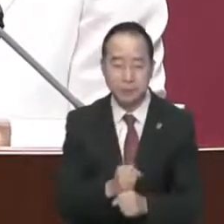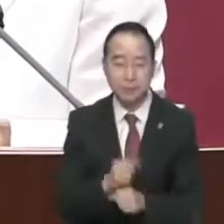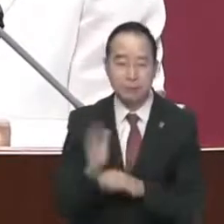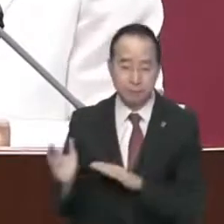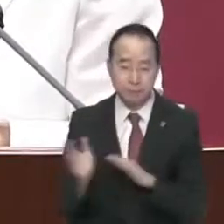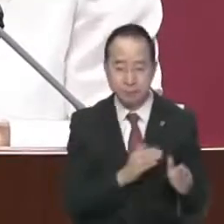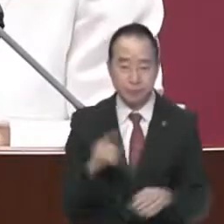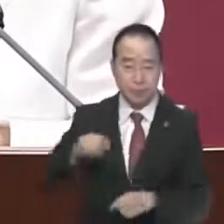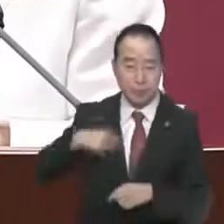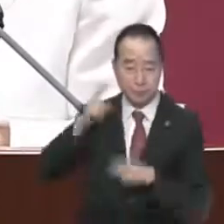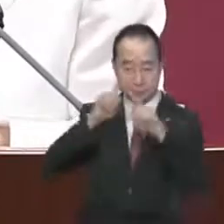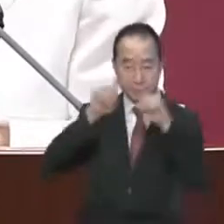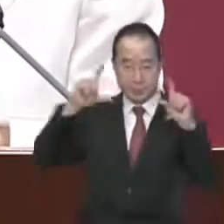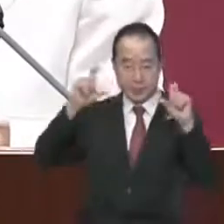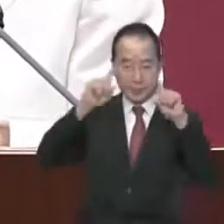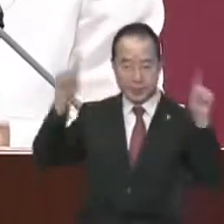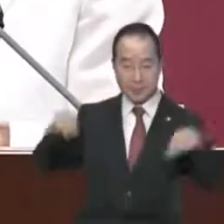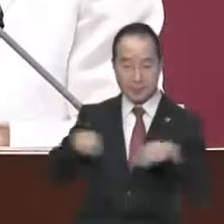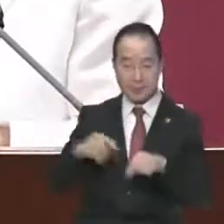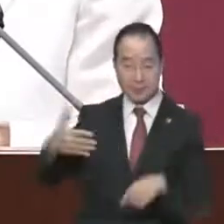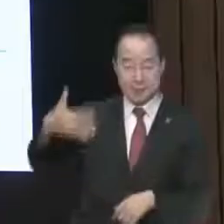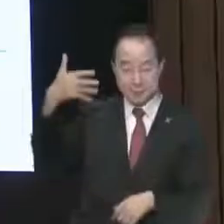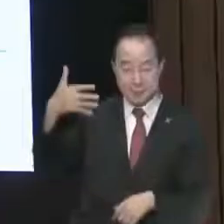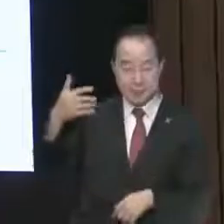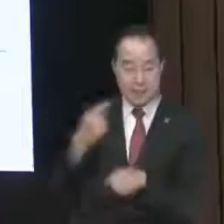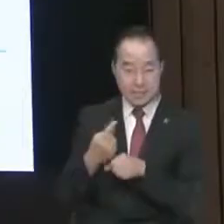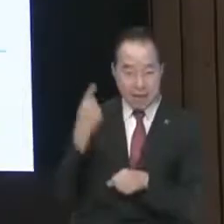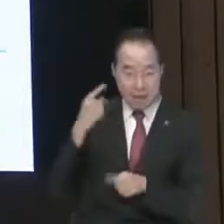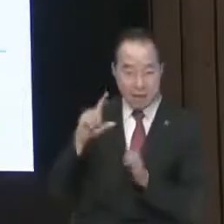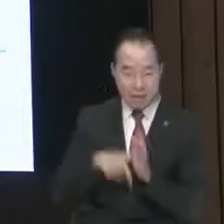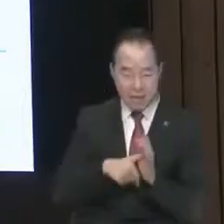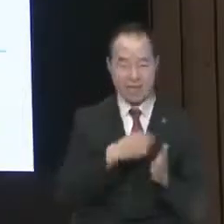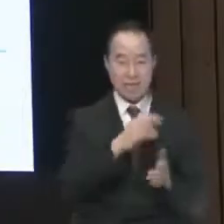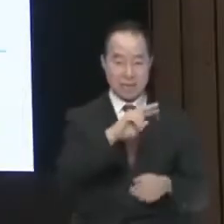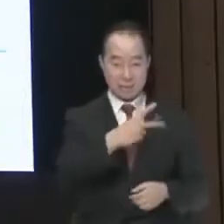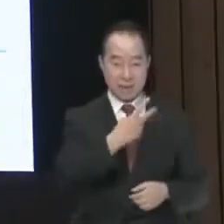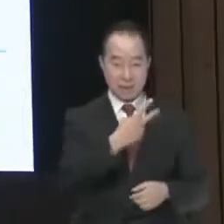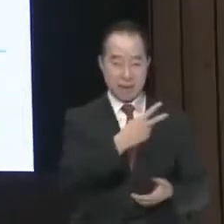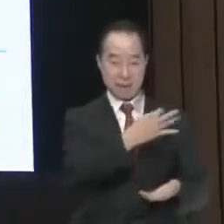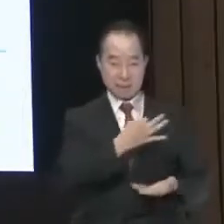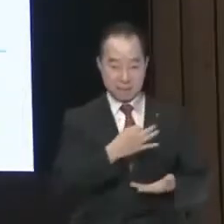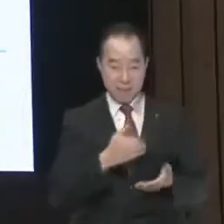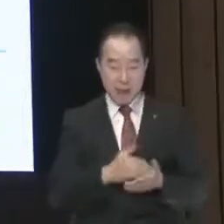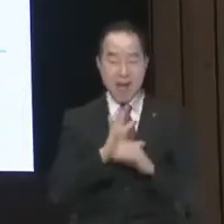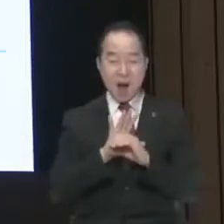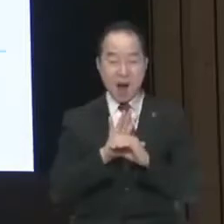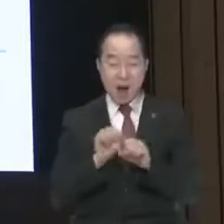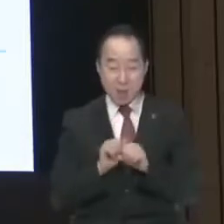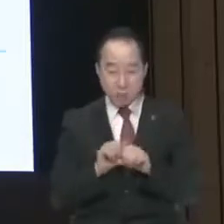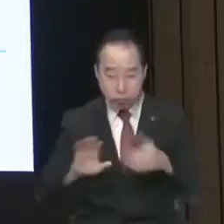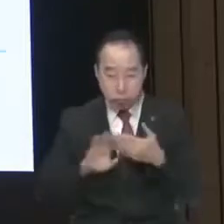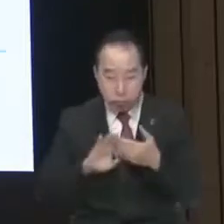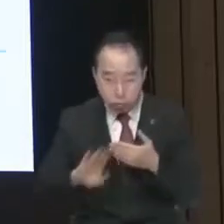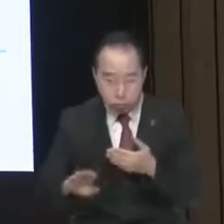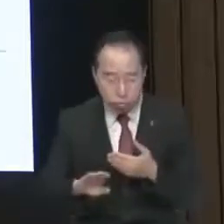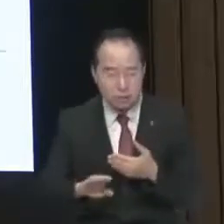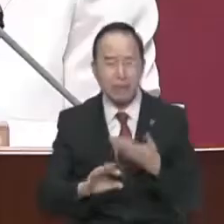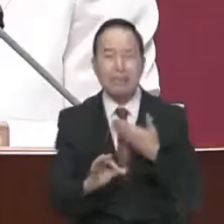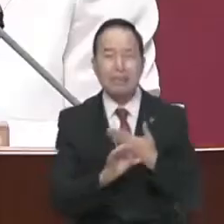보여주십시오. 네. 작년에는 같은 기간에 200만 원 정도 받았는데 코로나19 이후에 여권 발급량이 줄어들면서 일용직으로 일